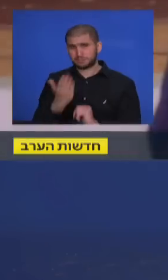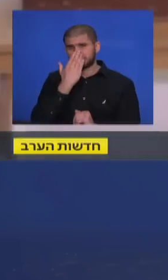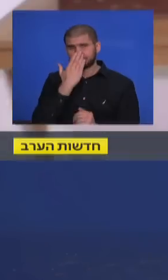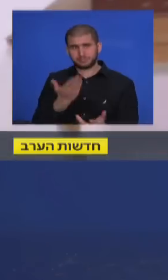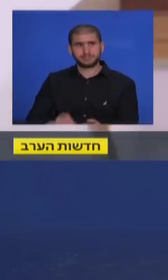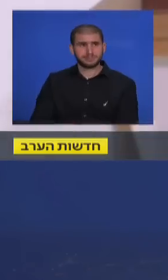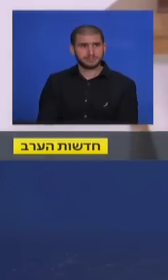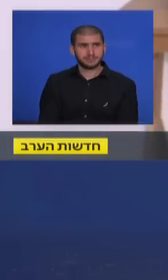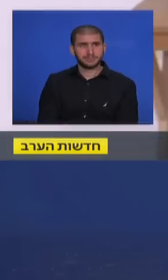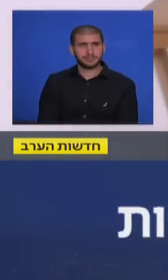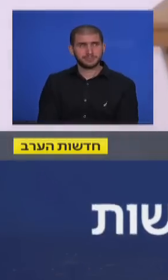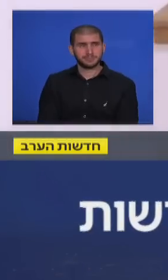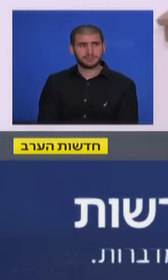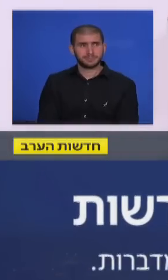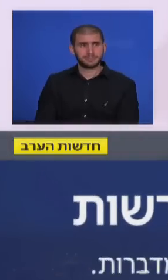פניהם.